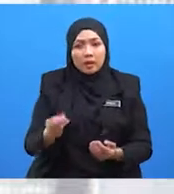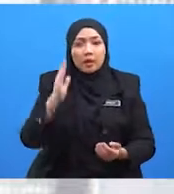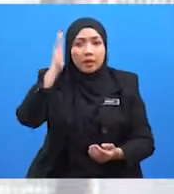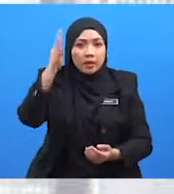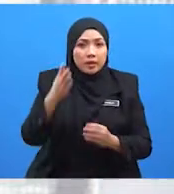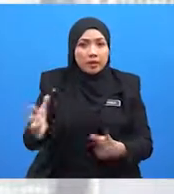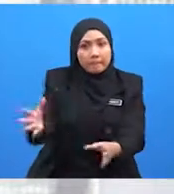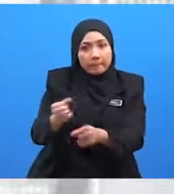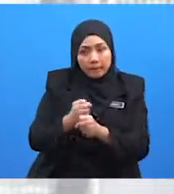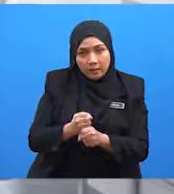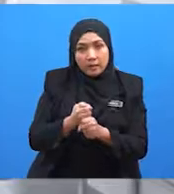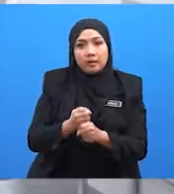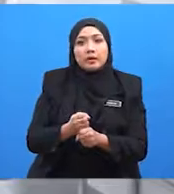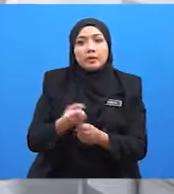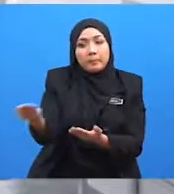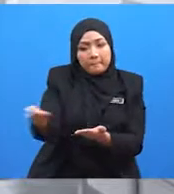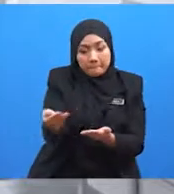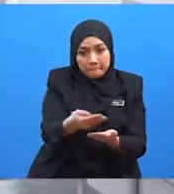penduduk setempat.